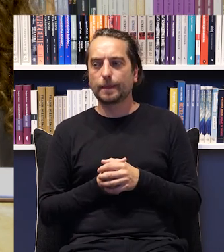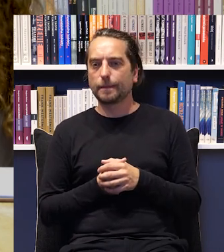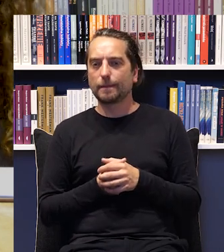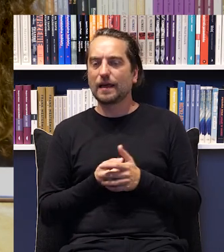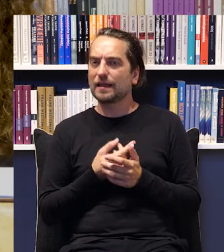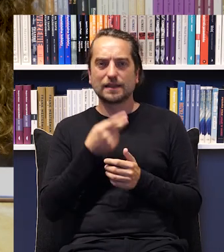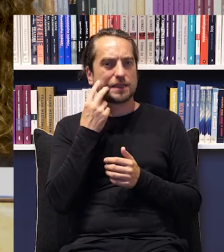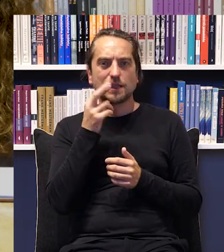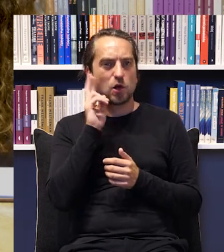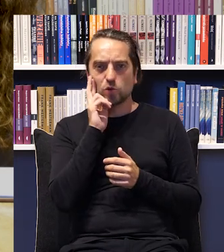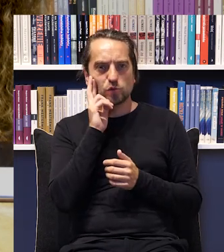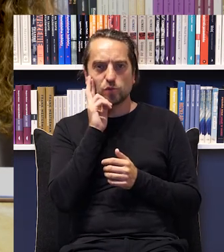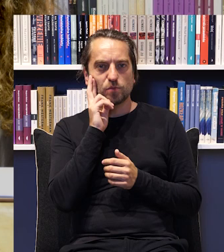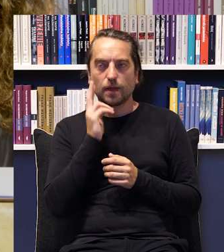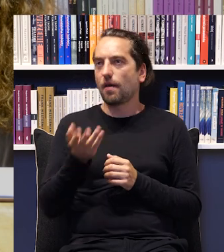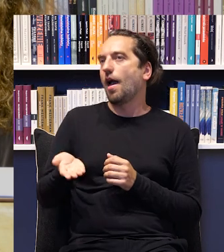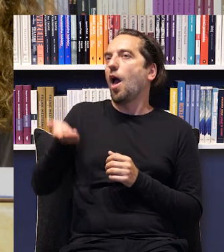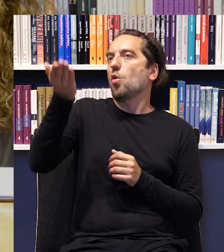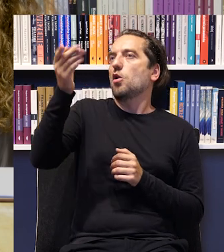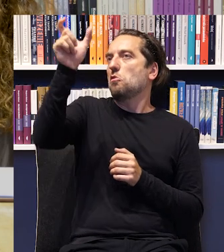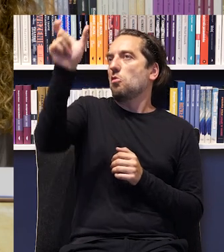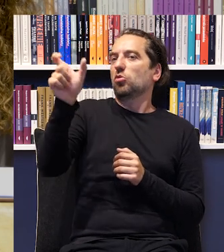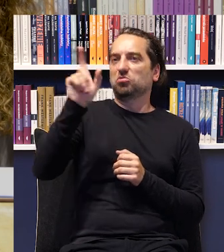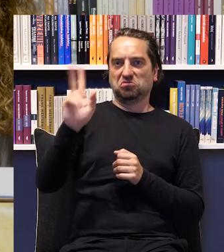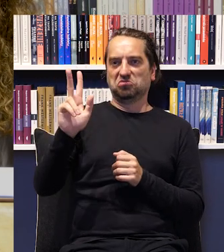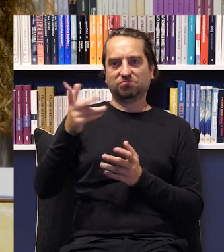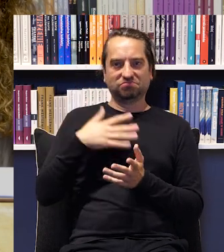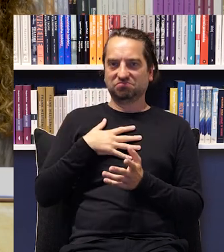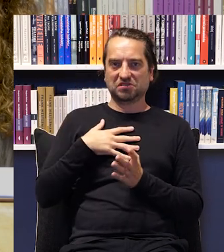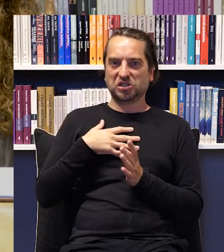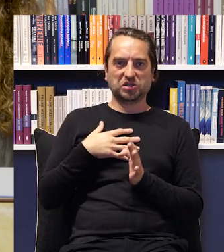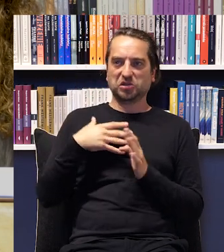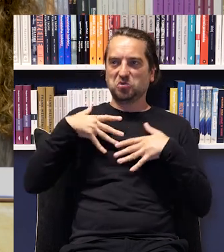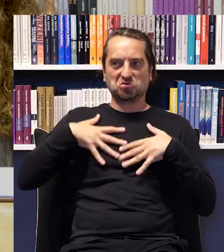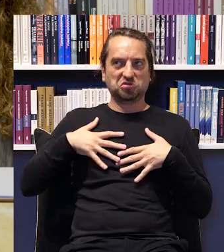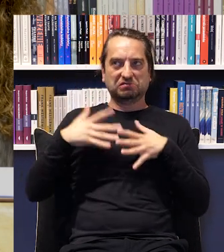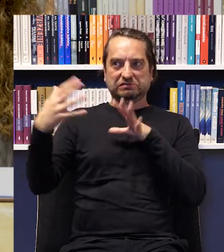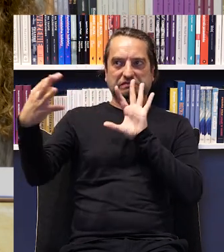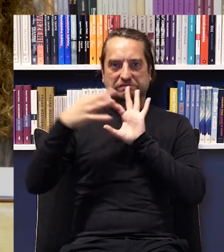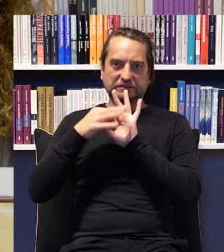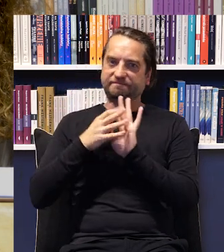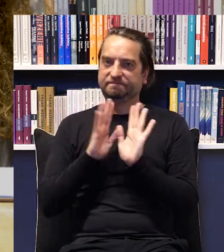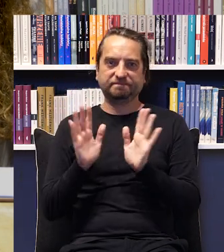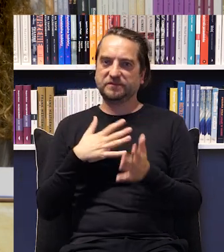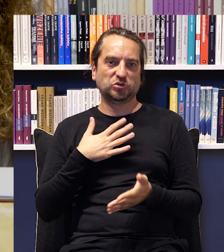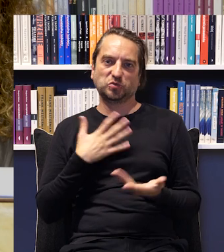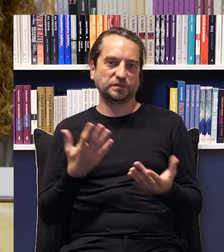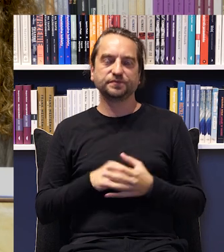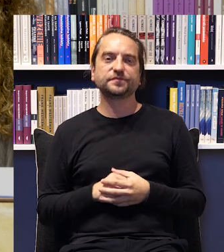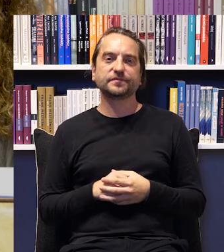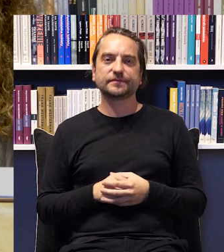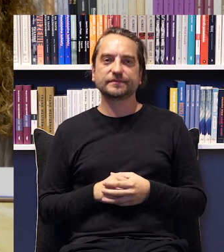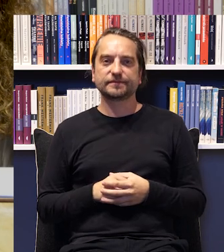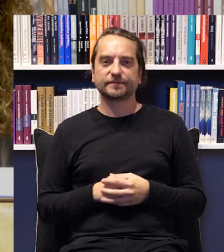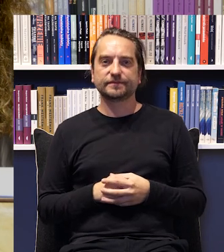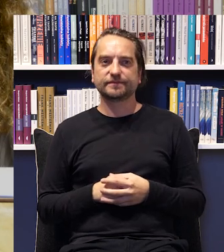niespecjalnie rozumiem ideę autorytetu, ani też właśnie nie utożsamiam się z tym, więc ja też nie, wydaje mi się, że nie mam